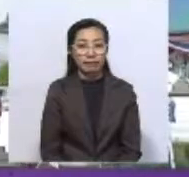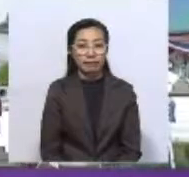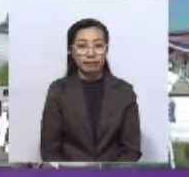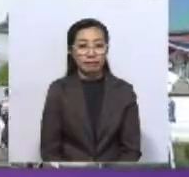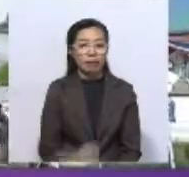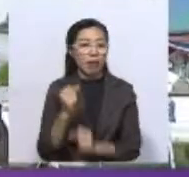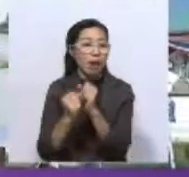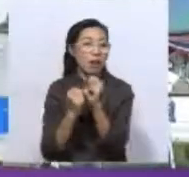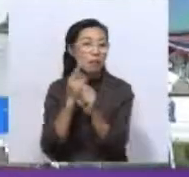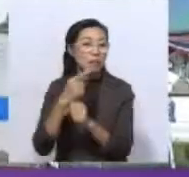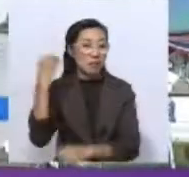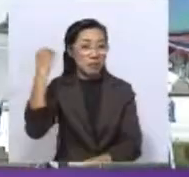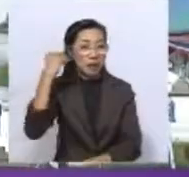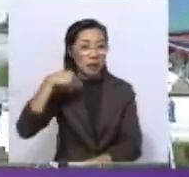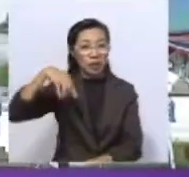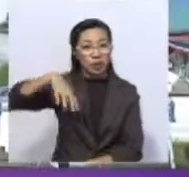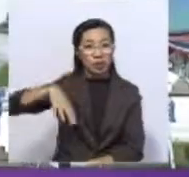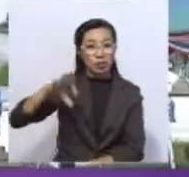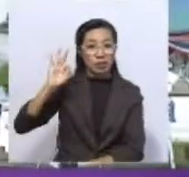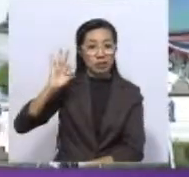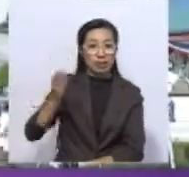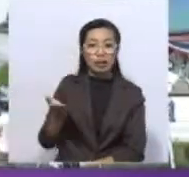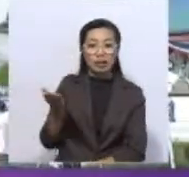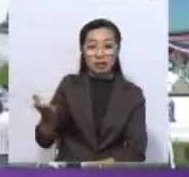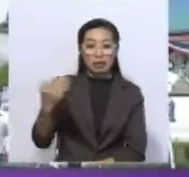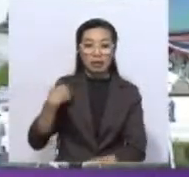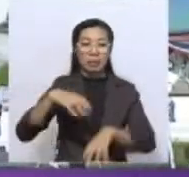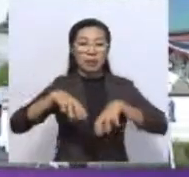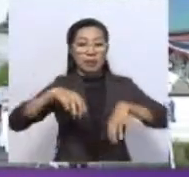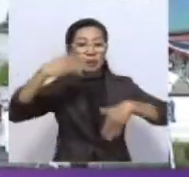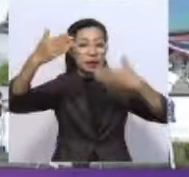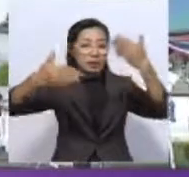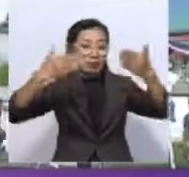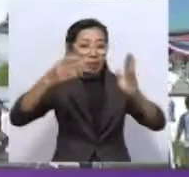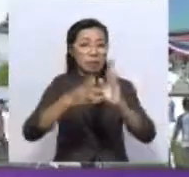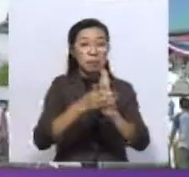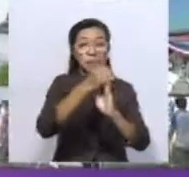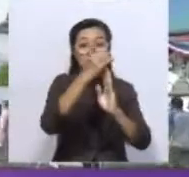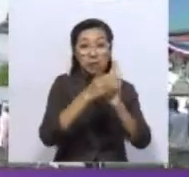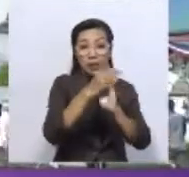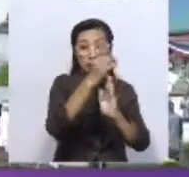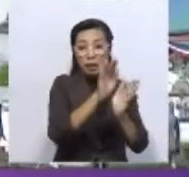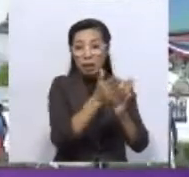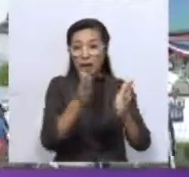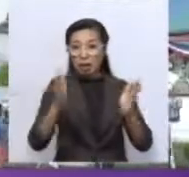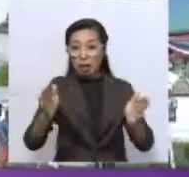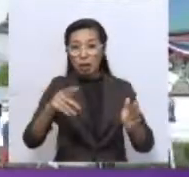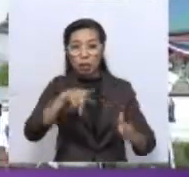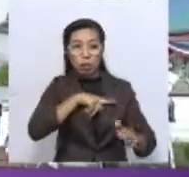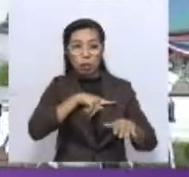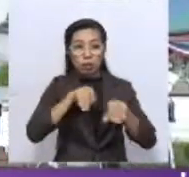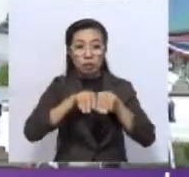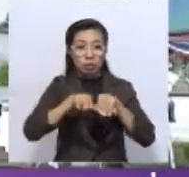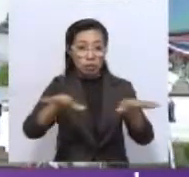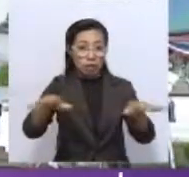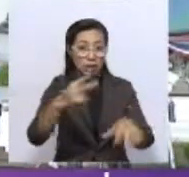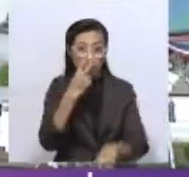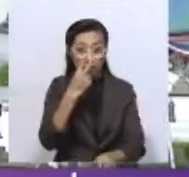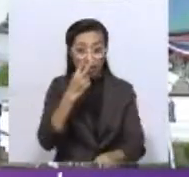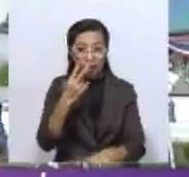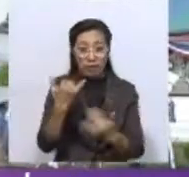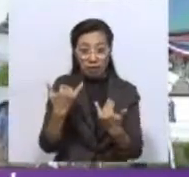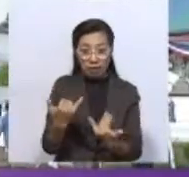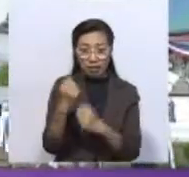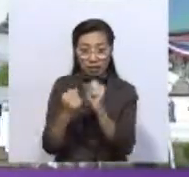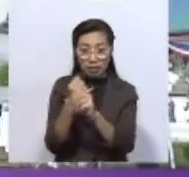เป็นประจำทุกปีนะคะที่ร้านพุทธมณฑลแห่งนี้ค่ะจะมีการจัดกิจกรรมสัปดาห์เผยแผ่พระพุทธศาสนาค่ะซึ่งจะเห็นได้ว่าในปีนี้นะ